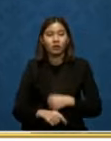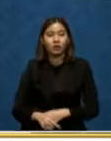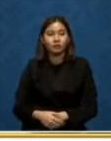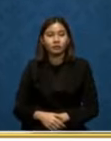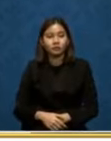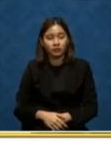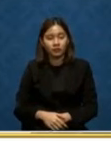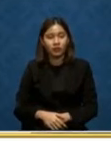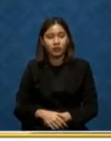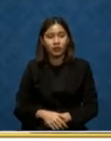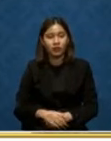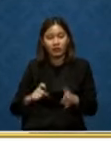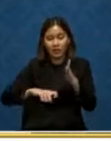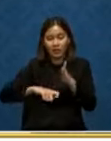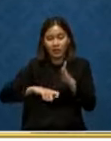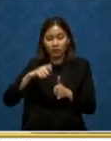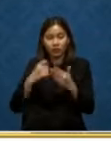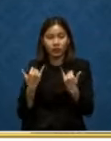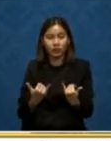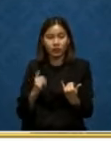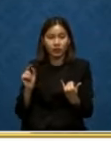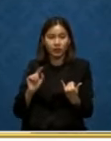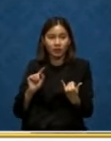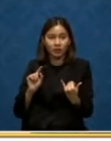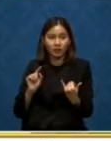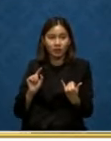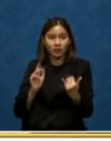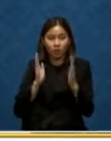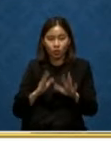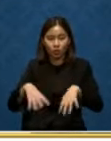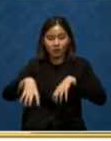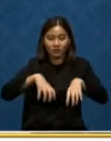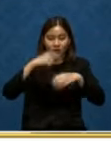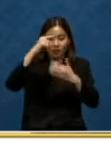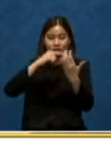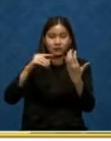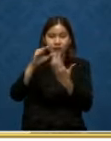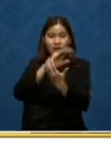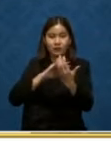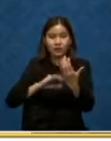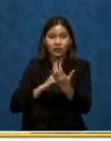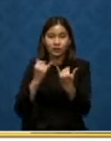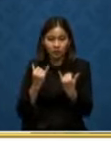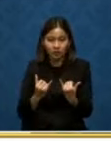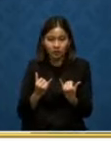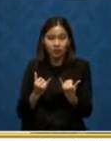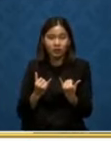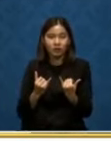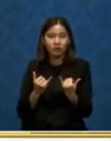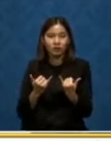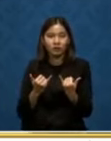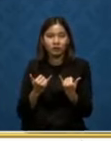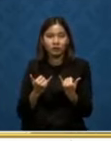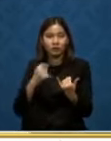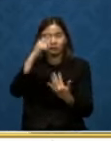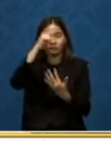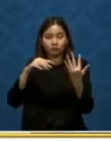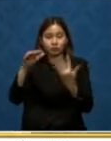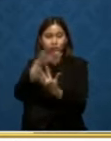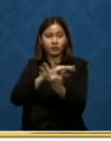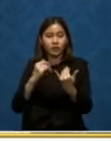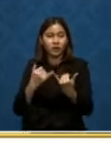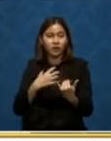จากปัจจัยปัจจุบันผู้บริหารประเทศปัจจุบันกับประเทศเราภาพปัจจุบันเนี่ยเรา